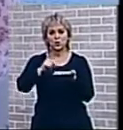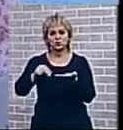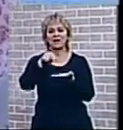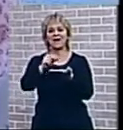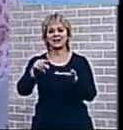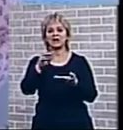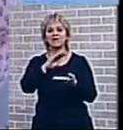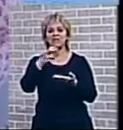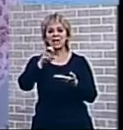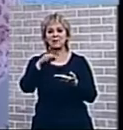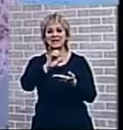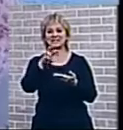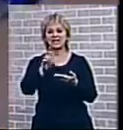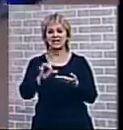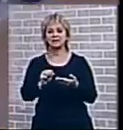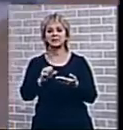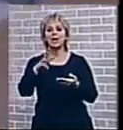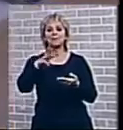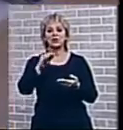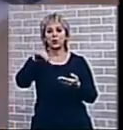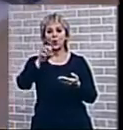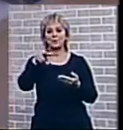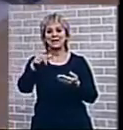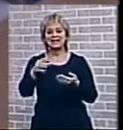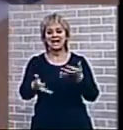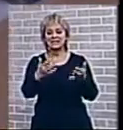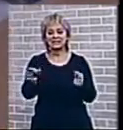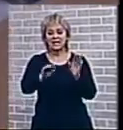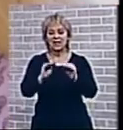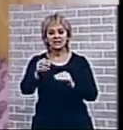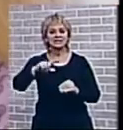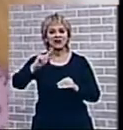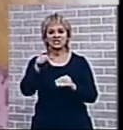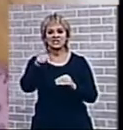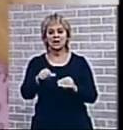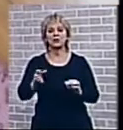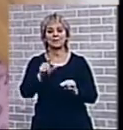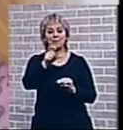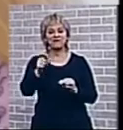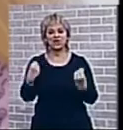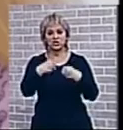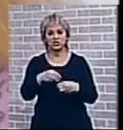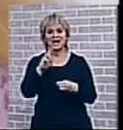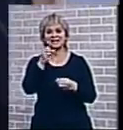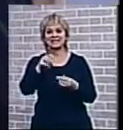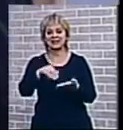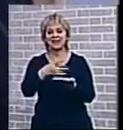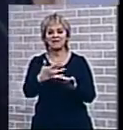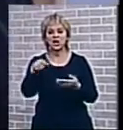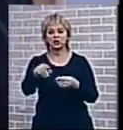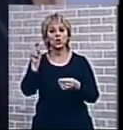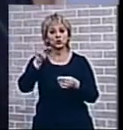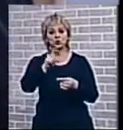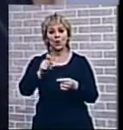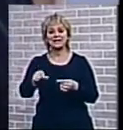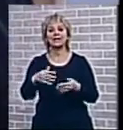карандаши, фломастеры. Марина Топилина раскладывает самые востребованные погорельцами вещи – канцтовары для школьников.